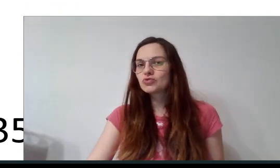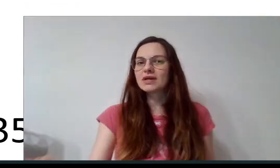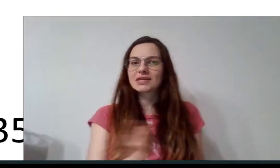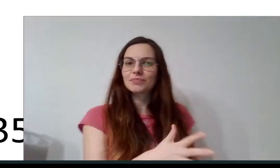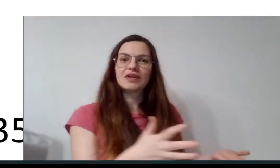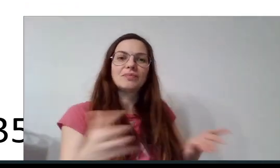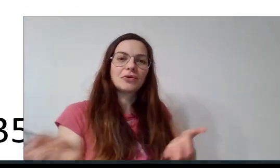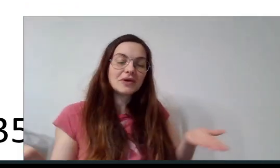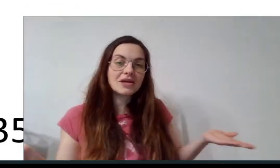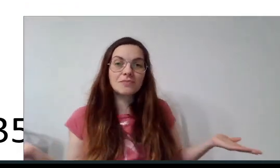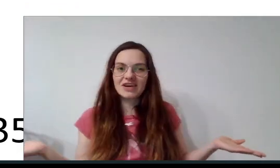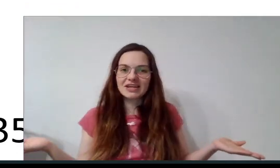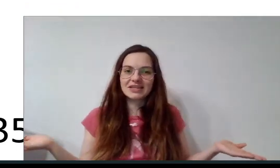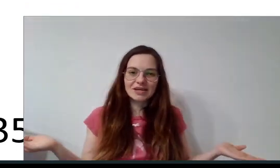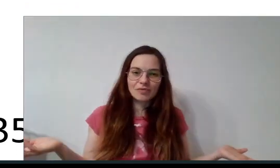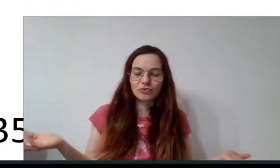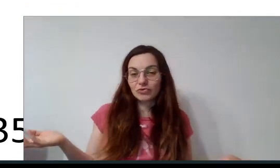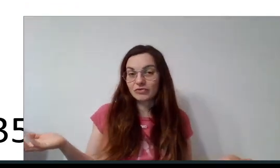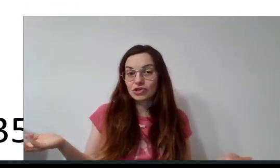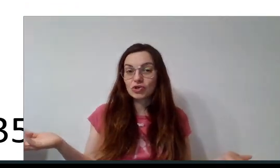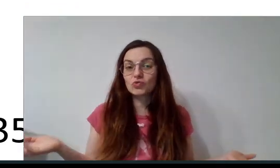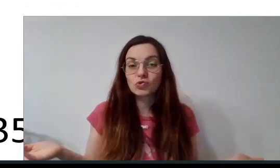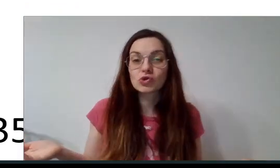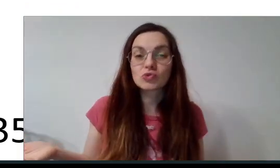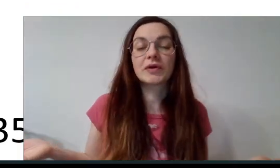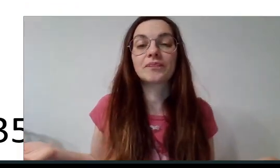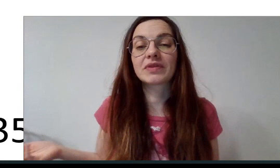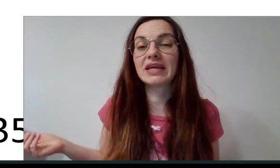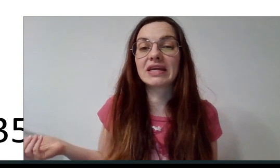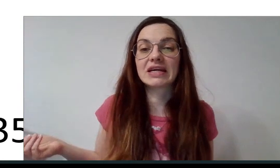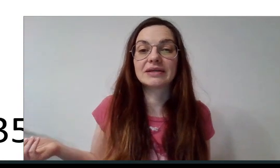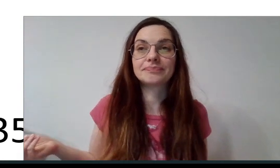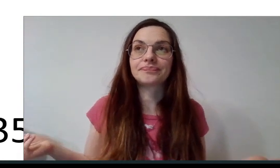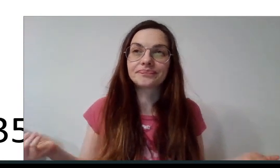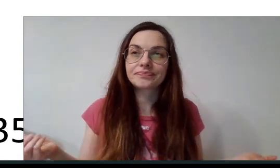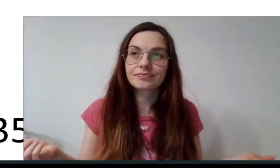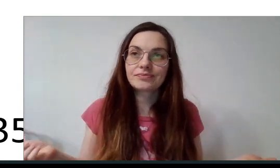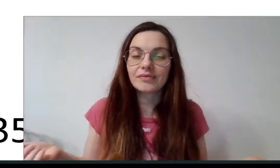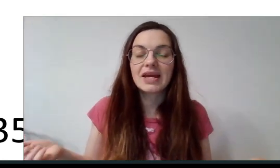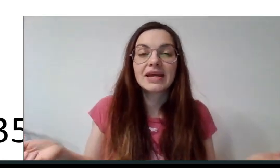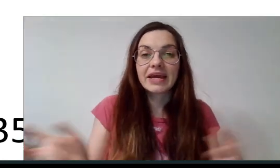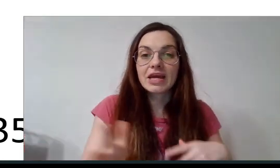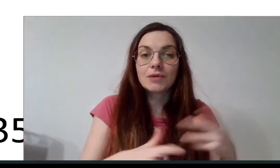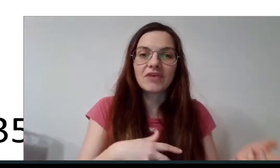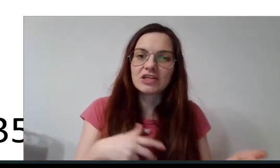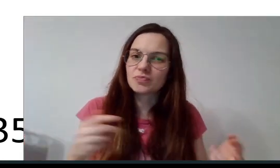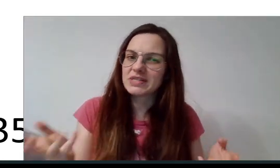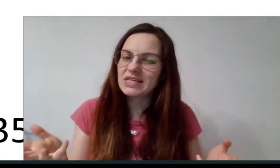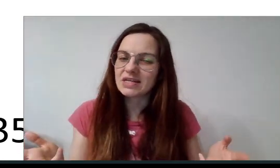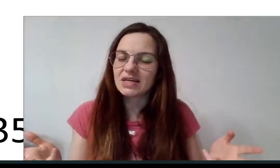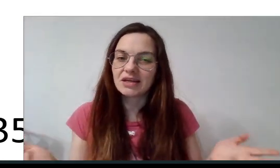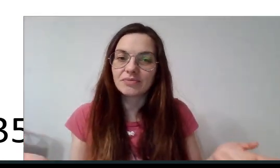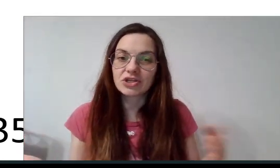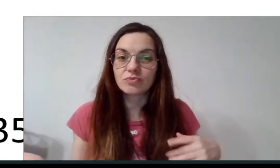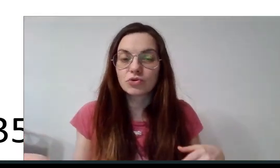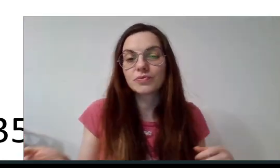Es gibt viele Bäume im Wald. Ima puno drveća u šumi. Ich gehe im Wald spazieren.